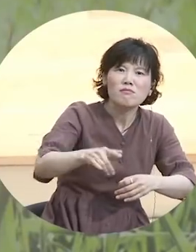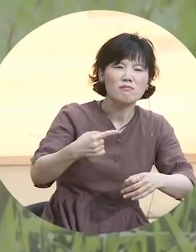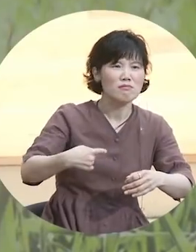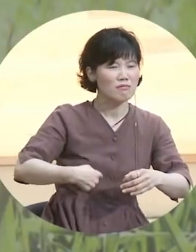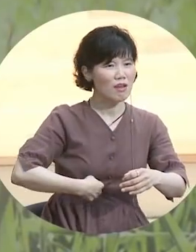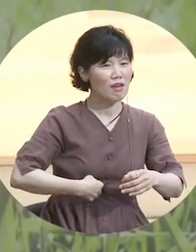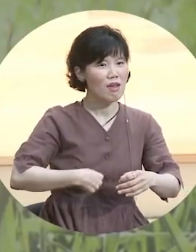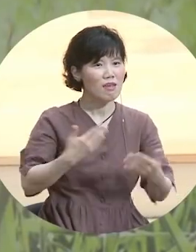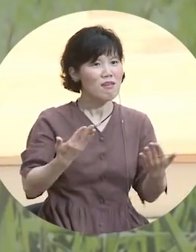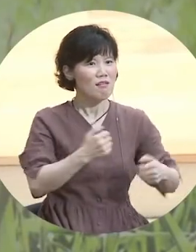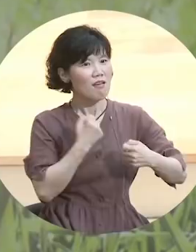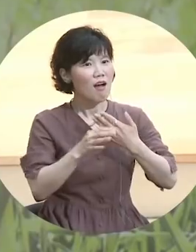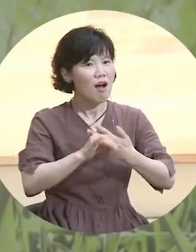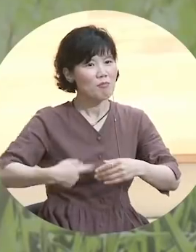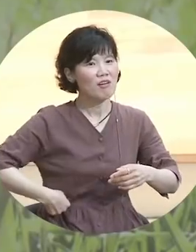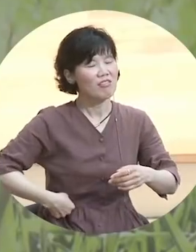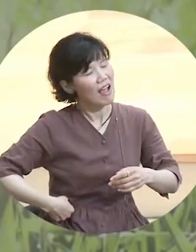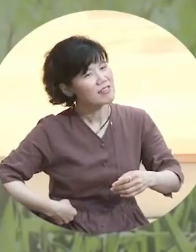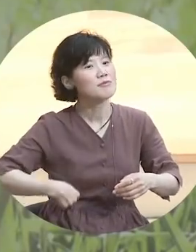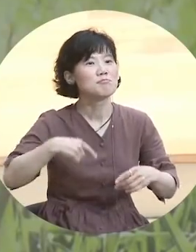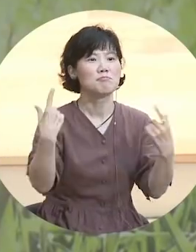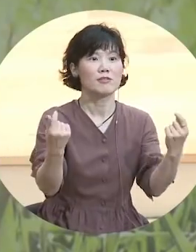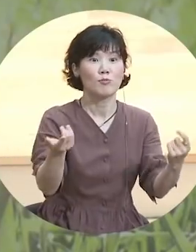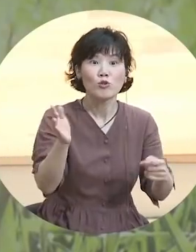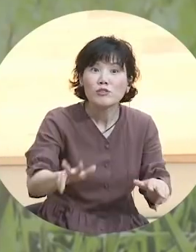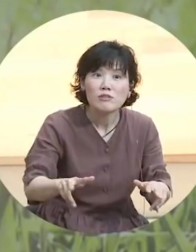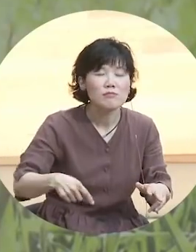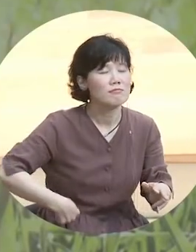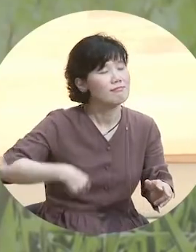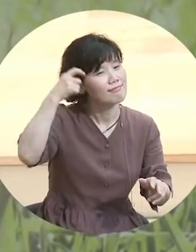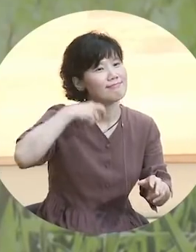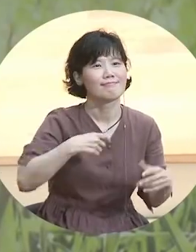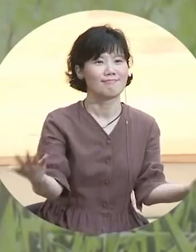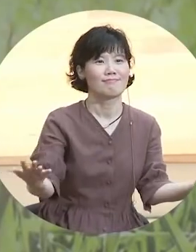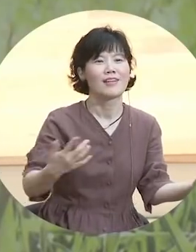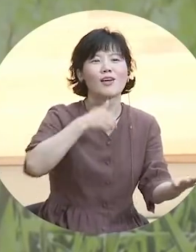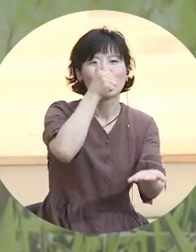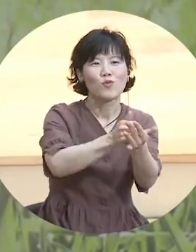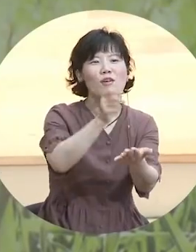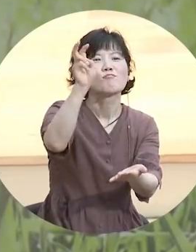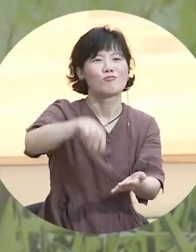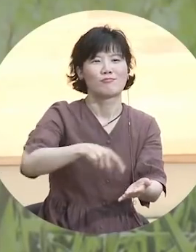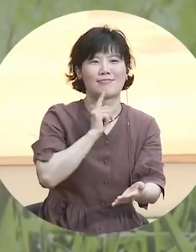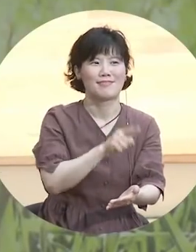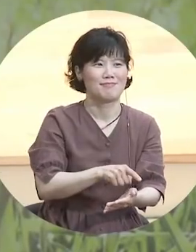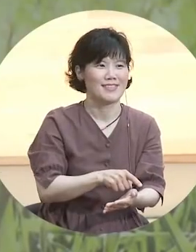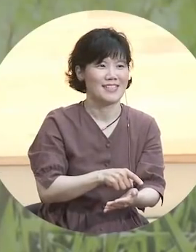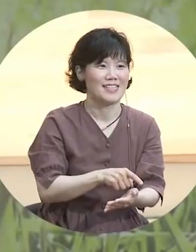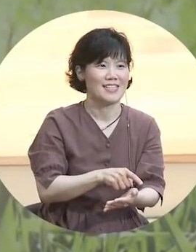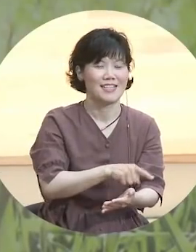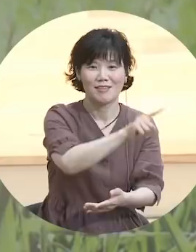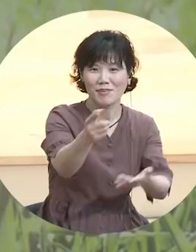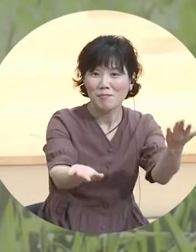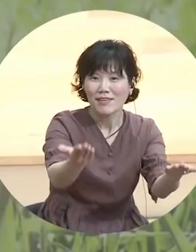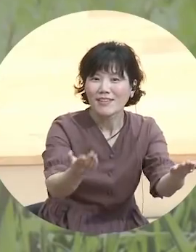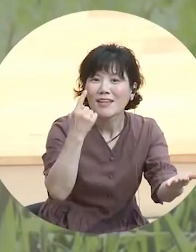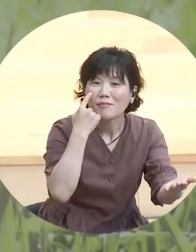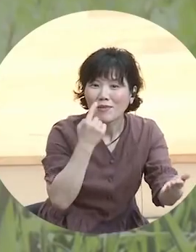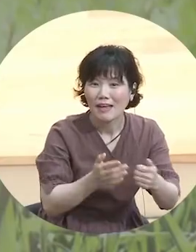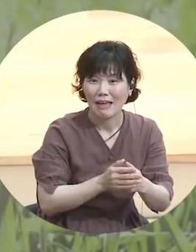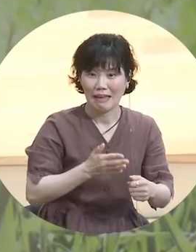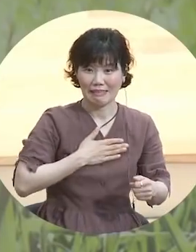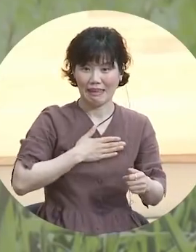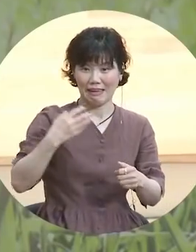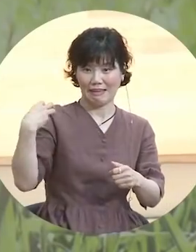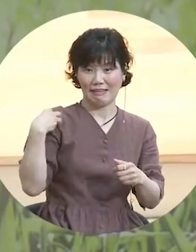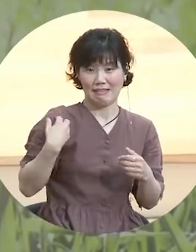오히려 양심의 가책을 느낄 거다. 그런데 지금 나는 양심의 가책을 못 느낀다. 무죄다. 자, 여러분 판단해 보세요.